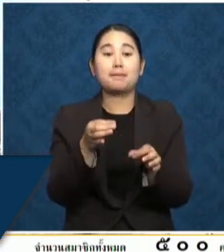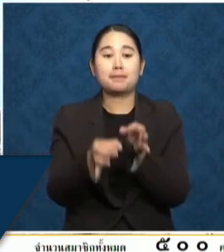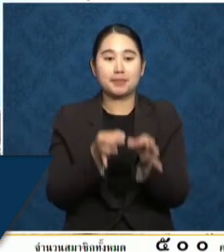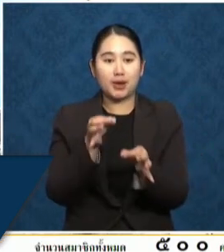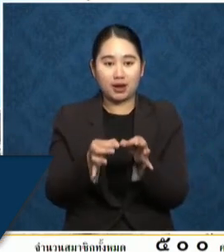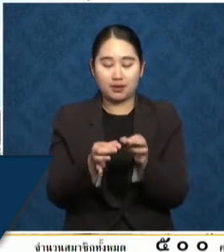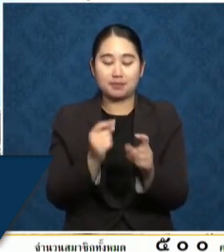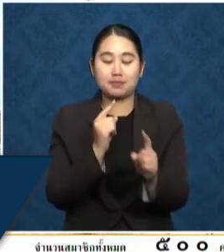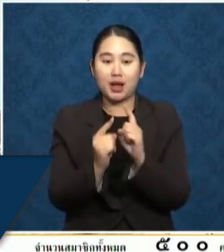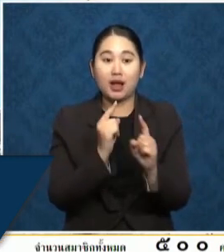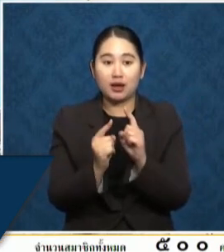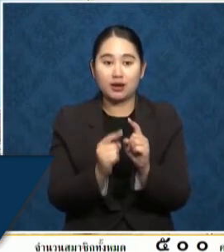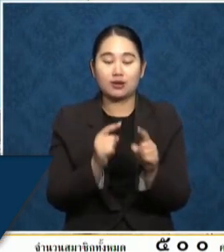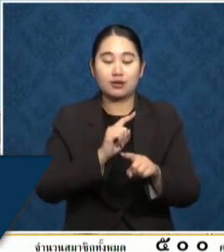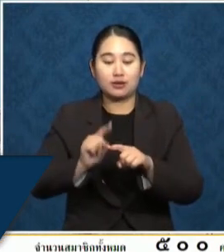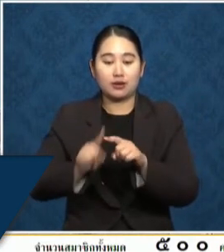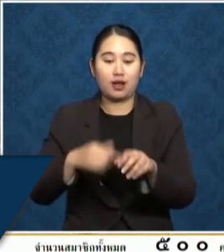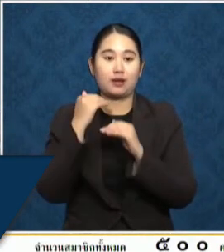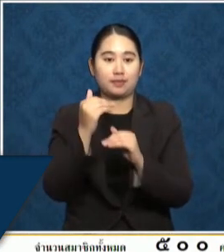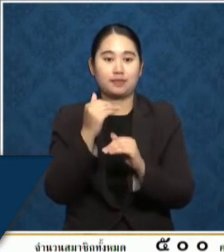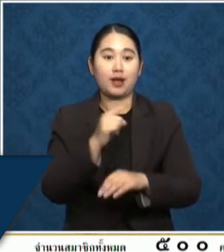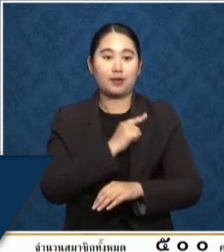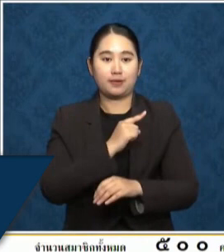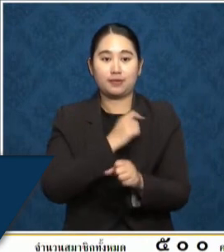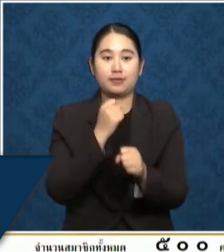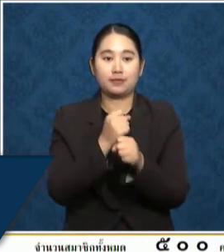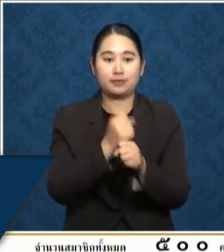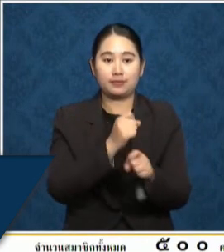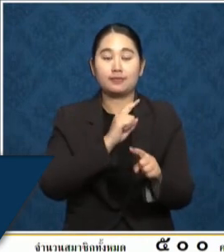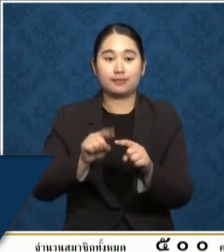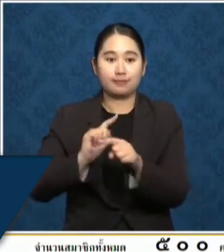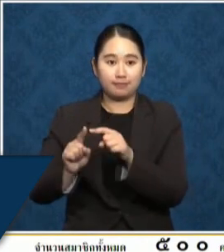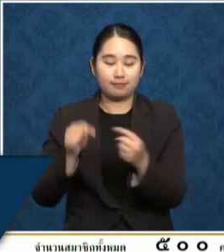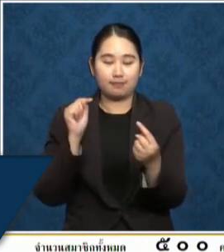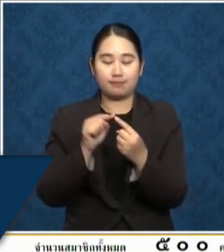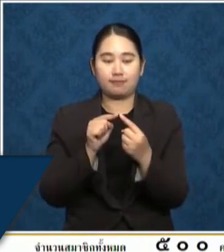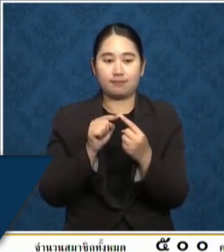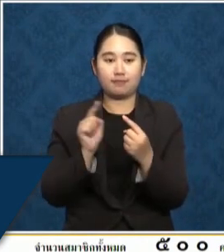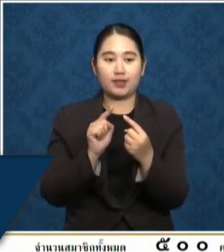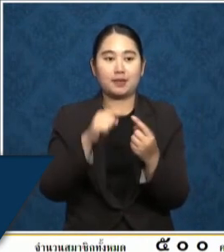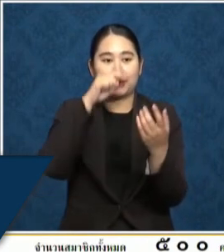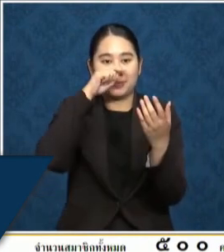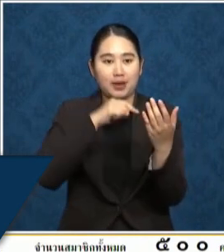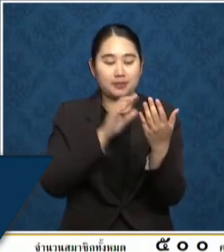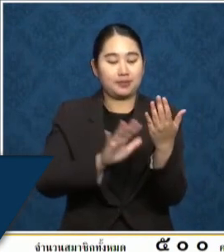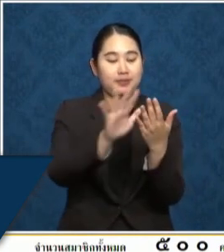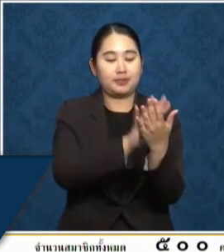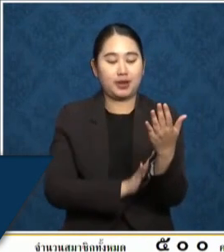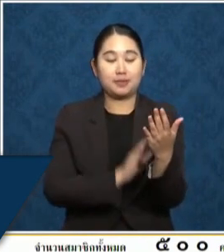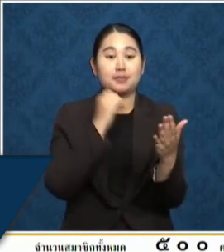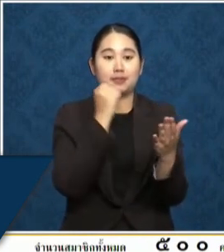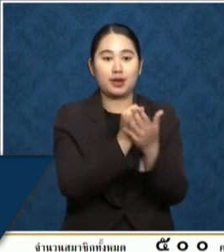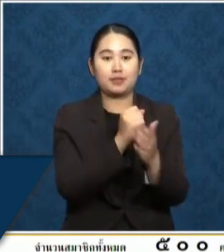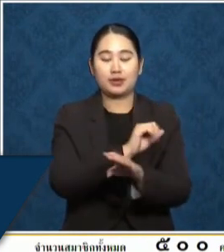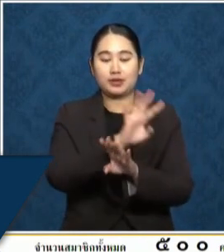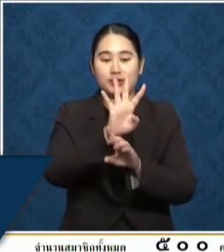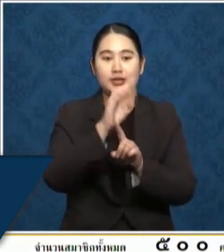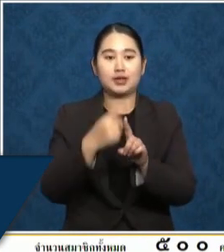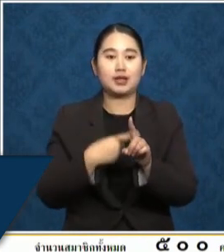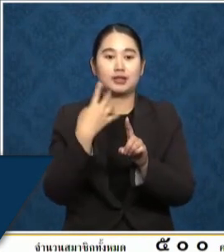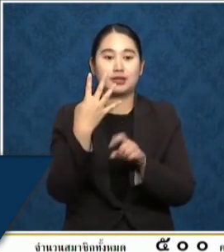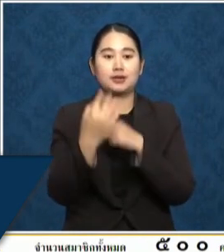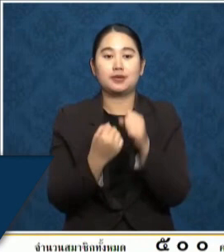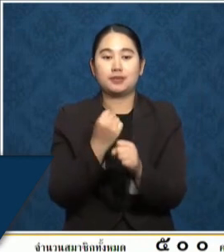้และการกำหนดอำนาจหน้าที่ของควกมัpt leftนราชาจักรรรวที่ 4 เมศายลพุ das!」